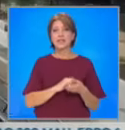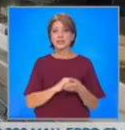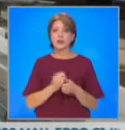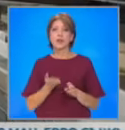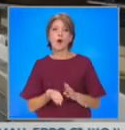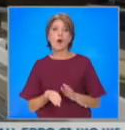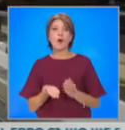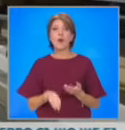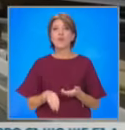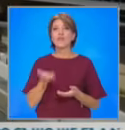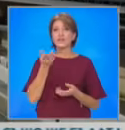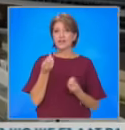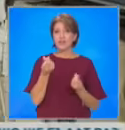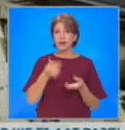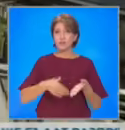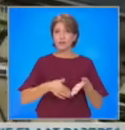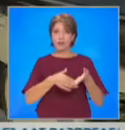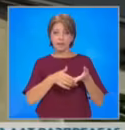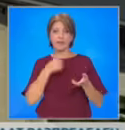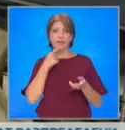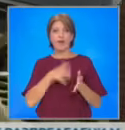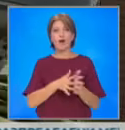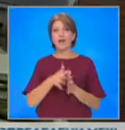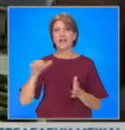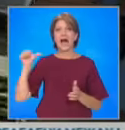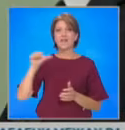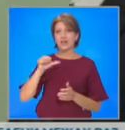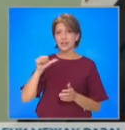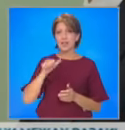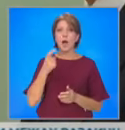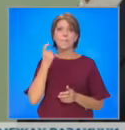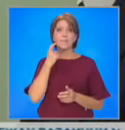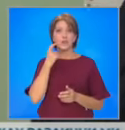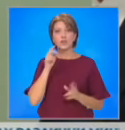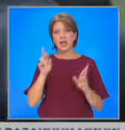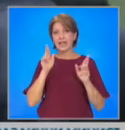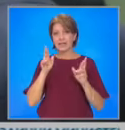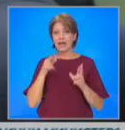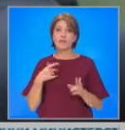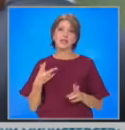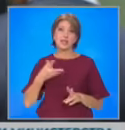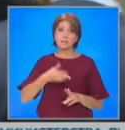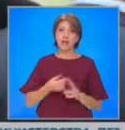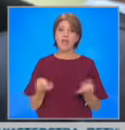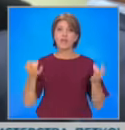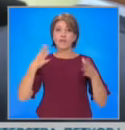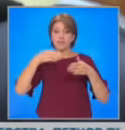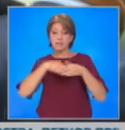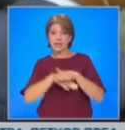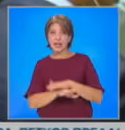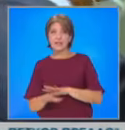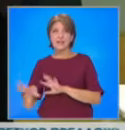увеличи финансовата подкрепа за народа на Афганистан. Брюксел се надява да предотврати нова мигрантска вълна чрез повече средства